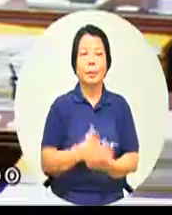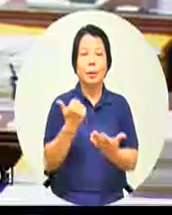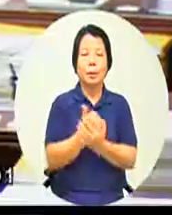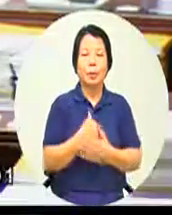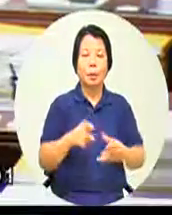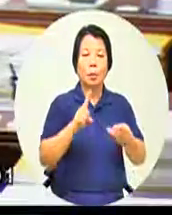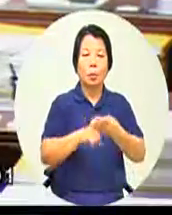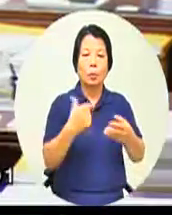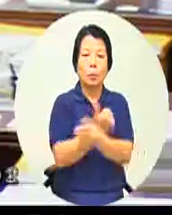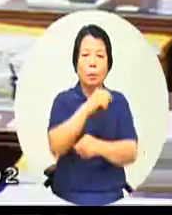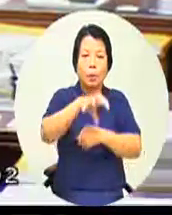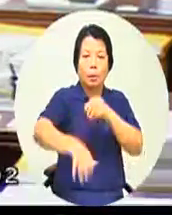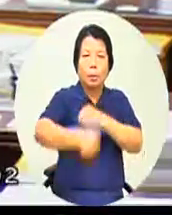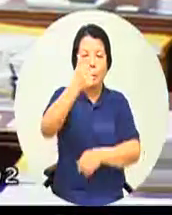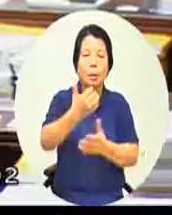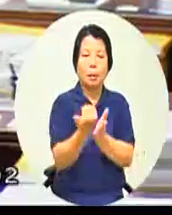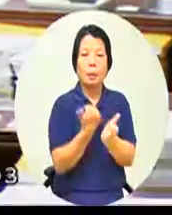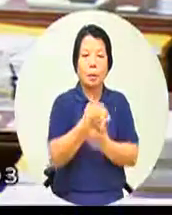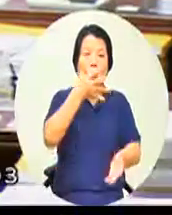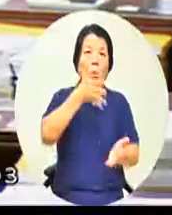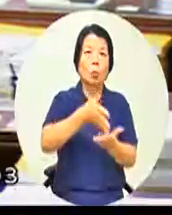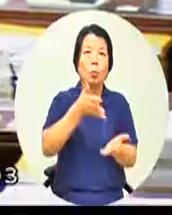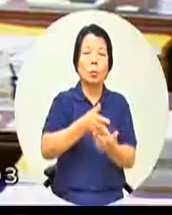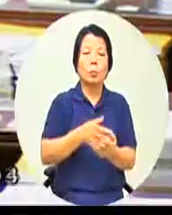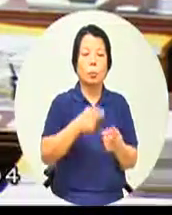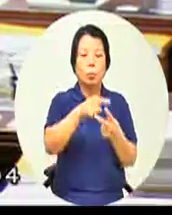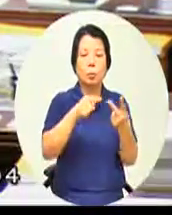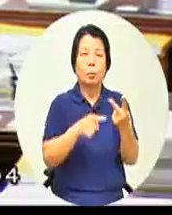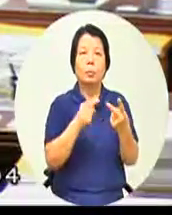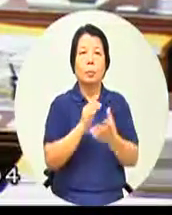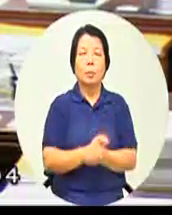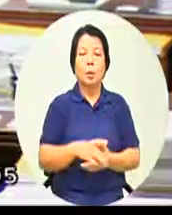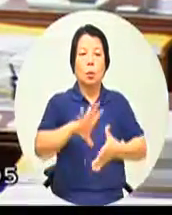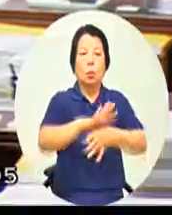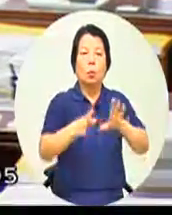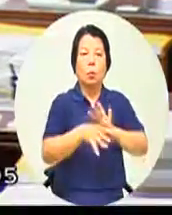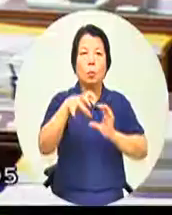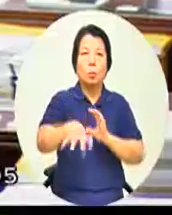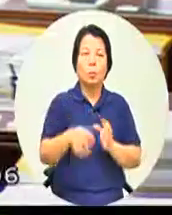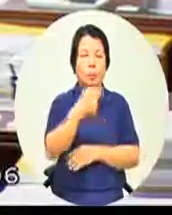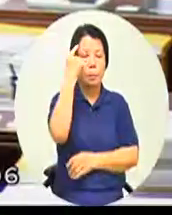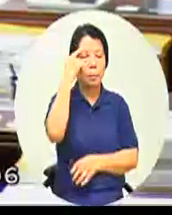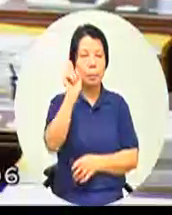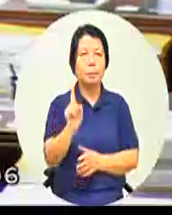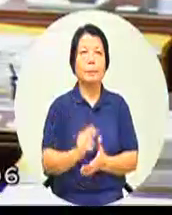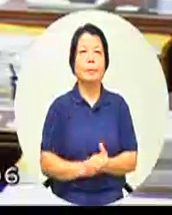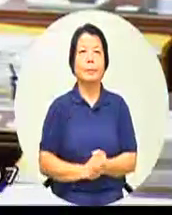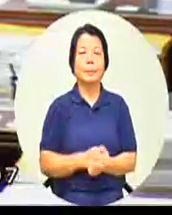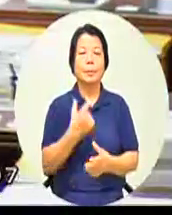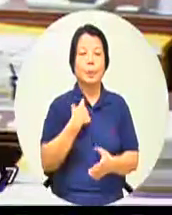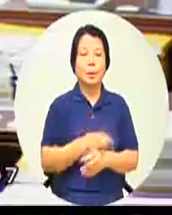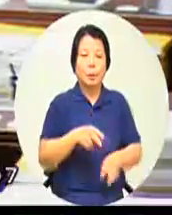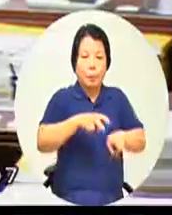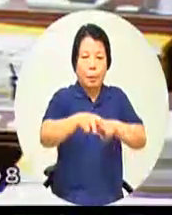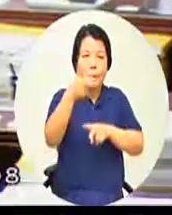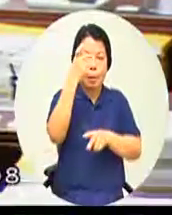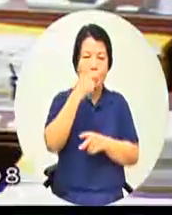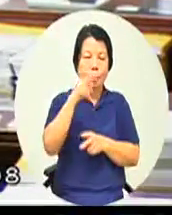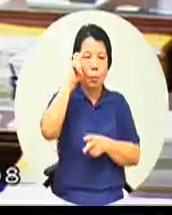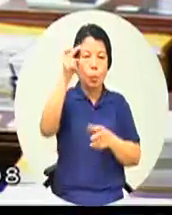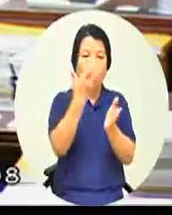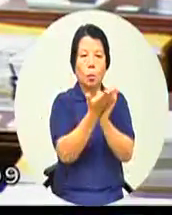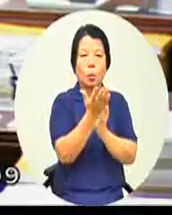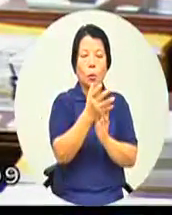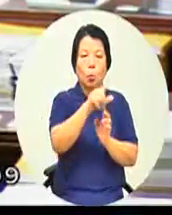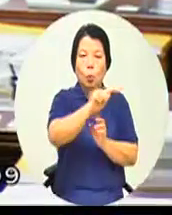代理局长回答一下刚刚这两个的议题，然后文化局的想法，尤其是铁道博物馆，希望是能